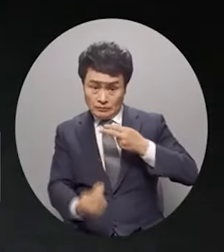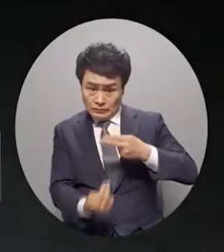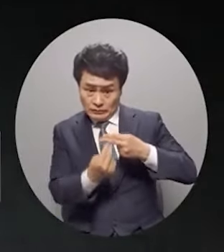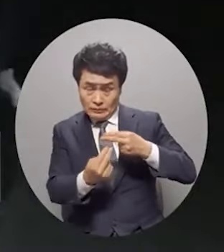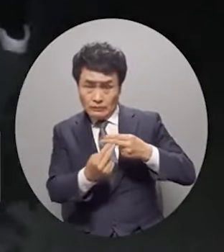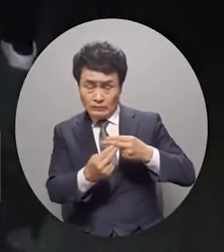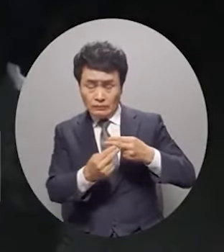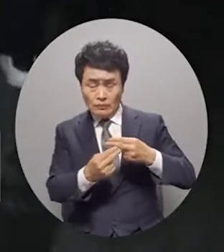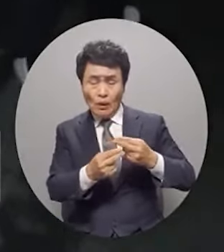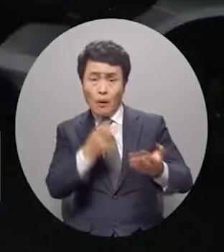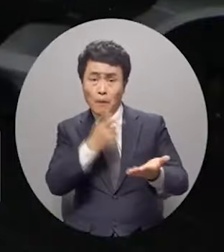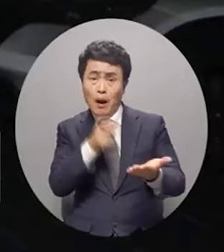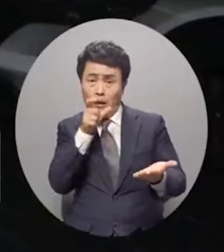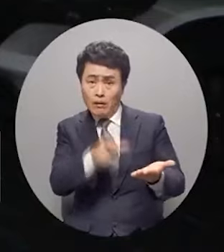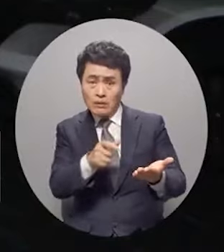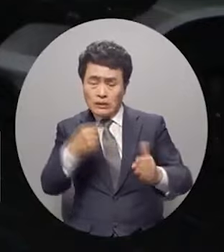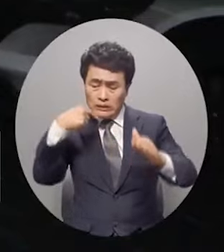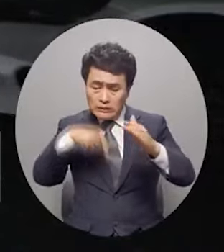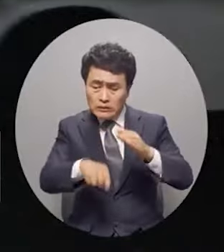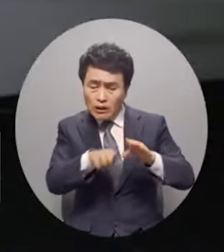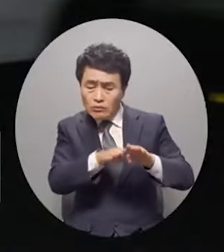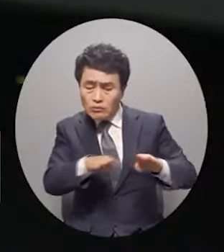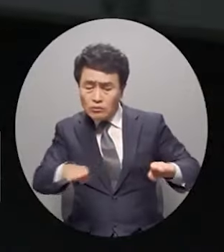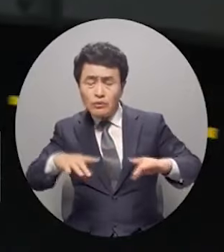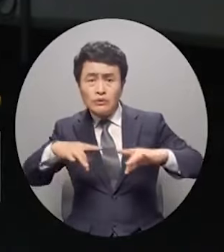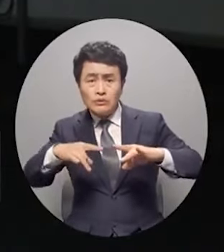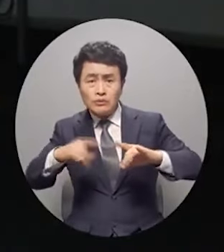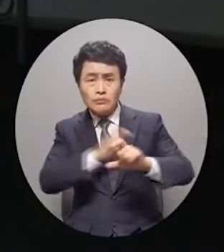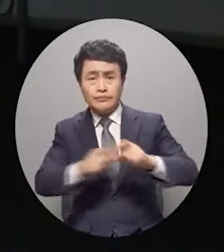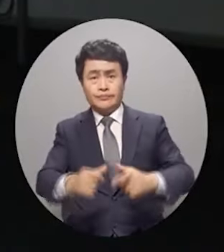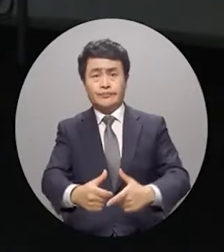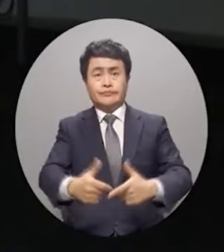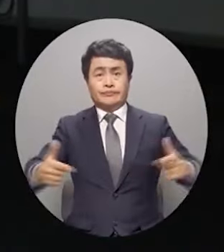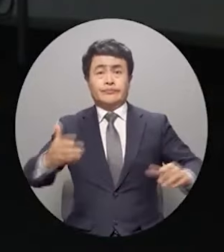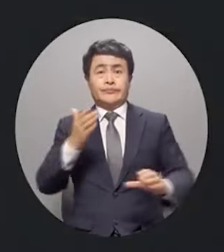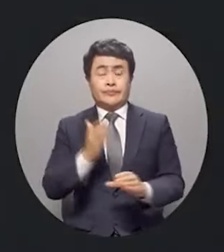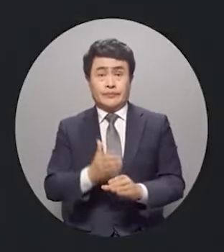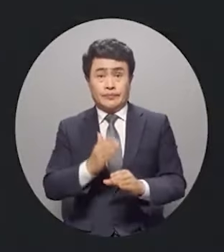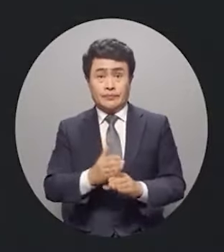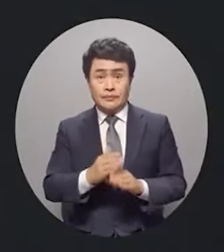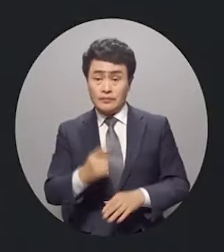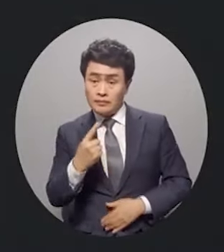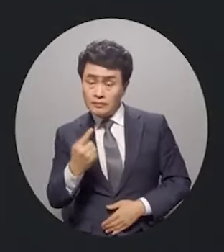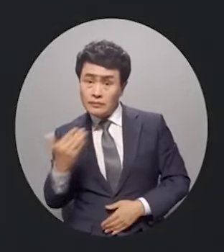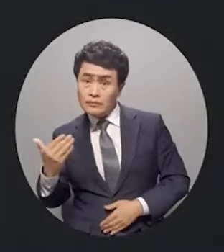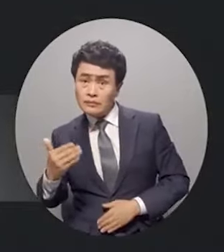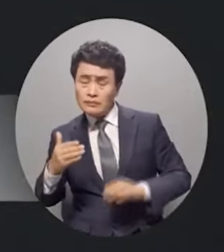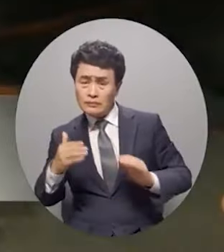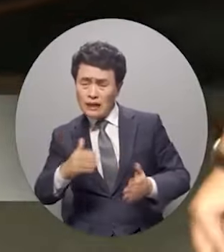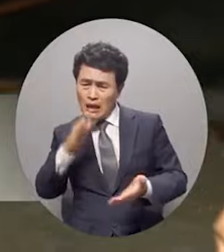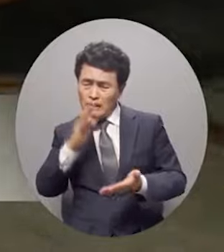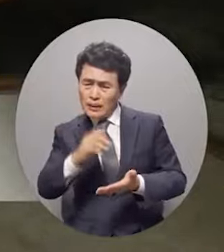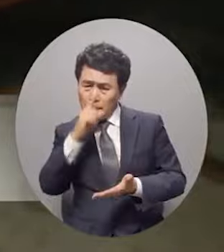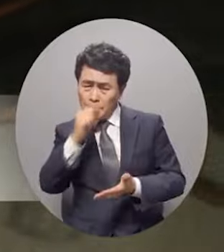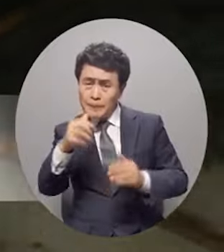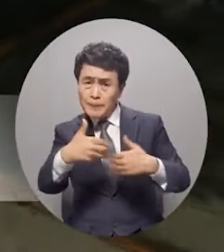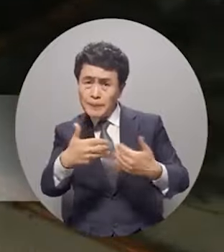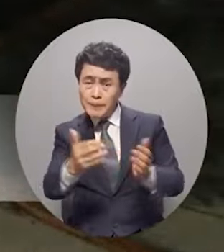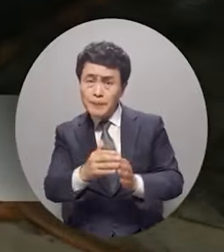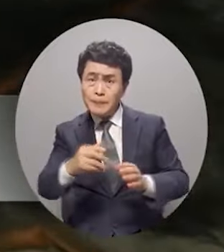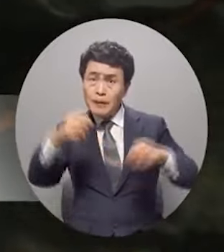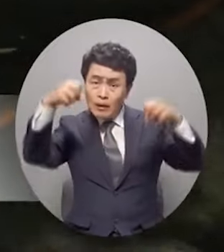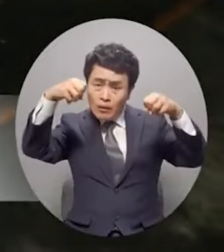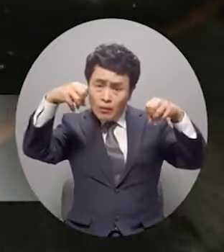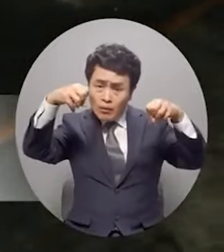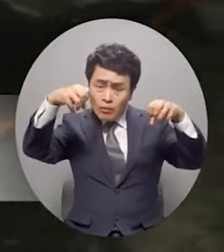설치가 의무화되면서 지하에 설치되는 충전소도 늘어나고 있습니다. 소방청은 열을 민감하게 감지하는 스프링클러